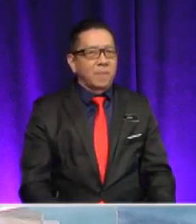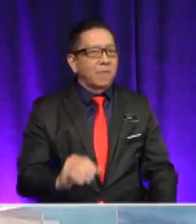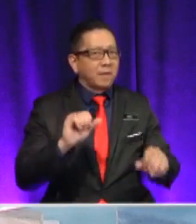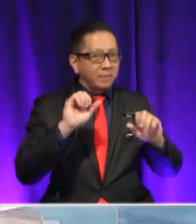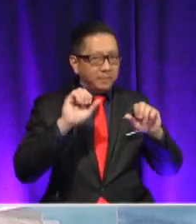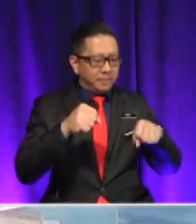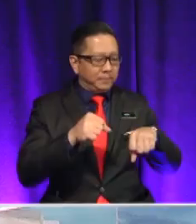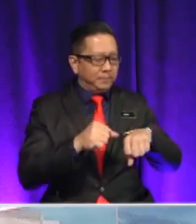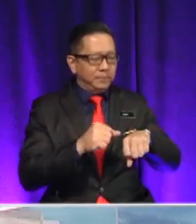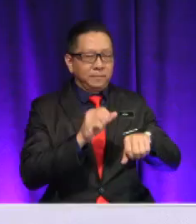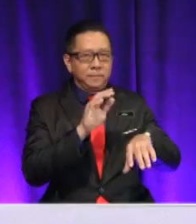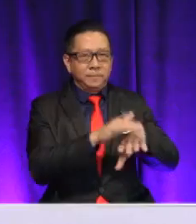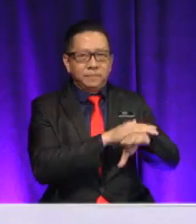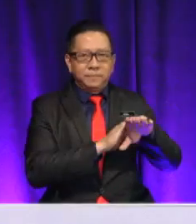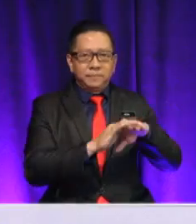ta'ala